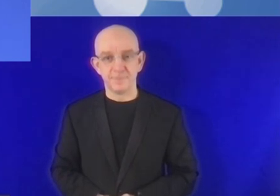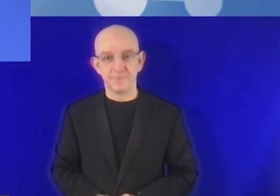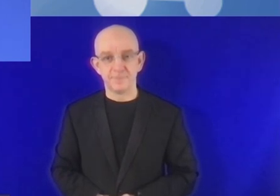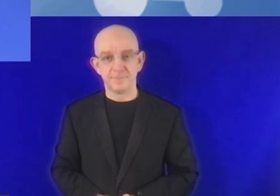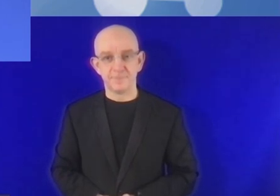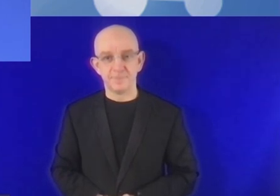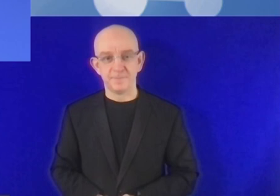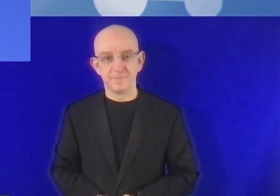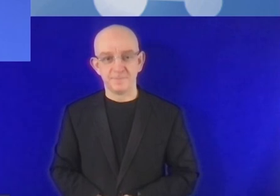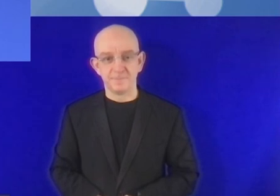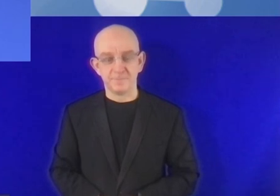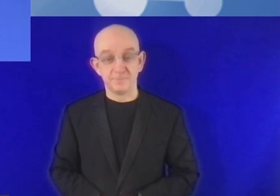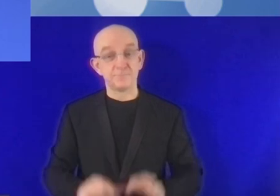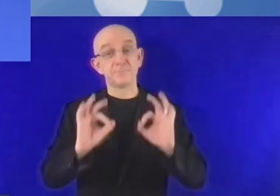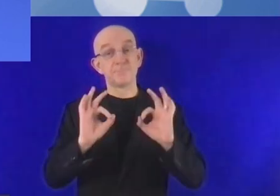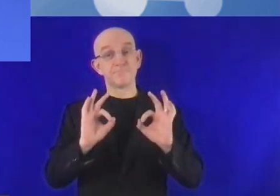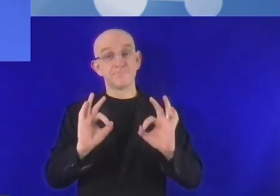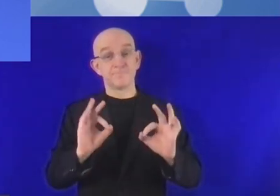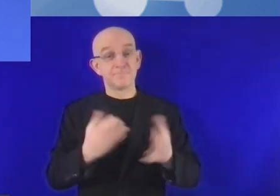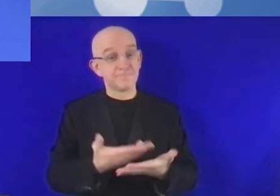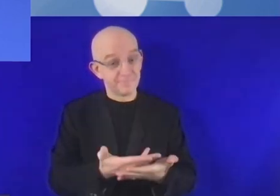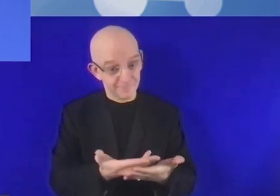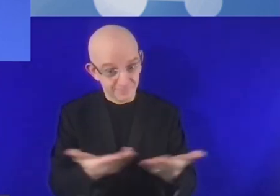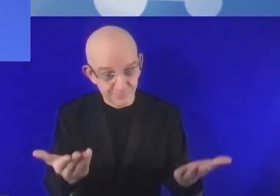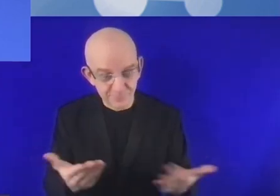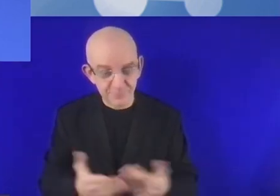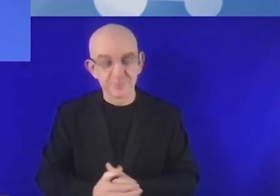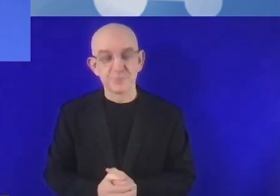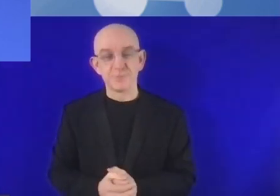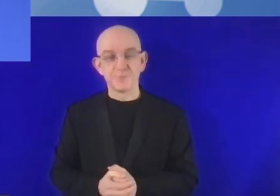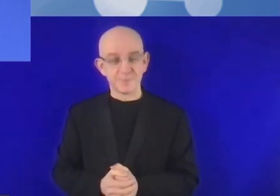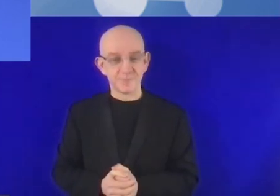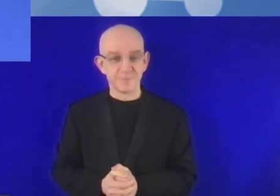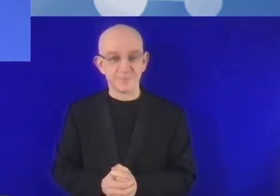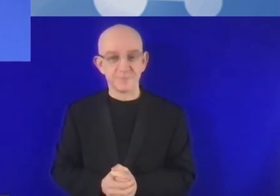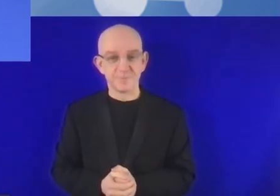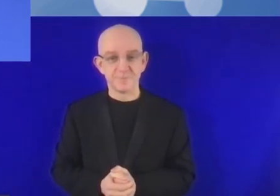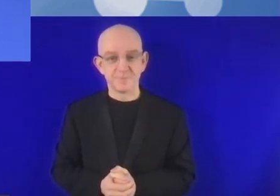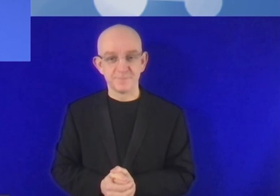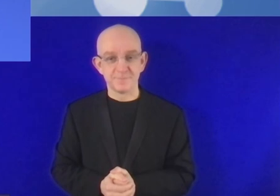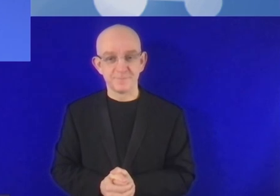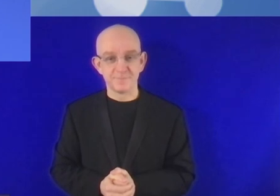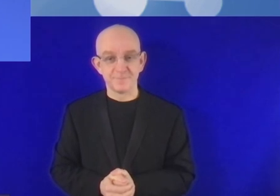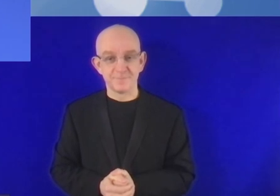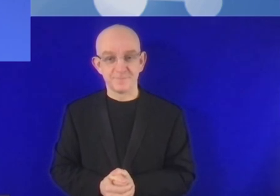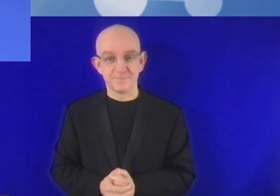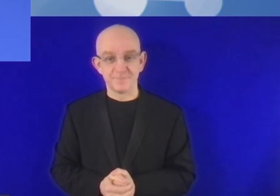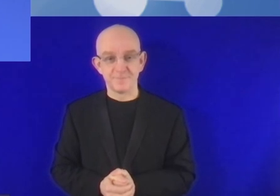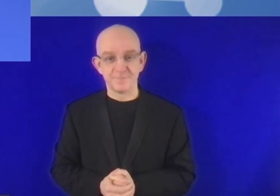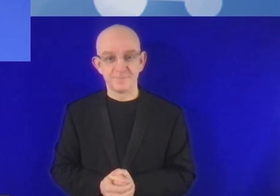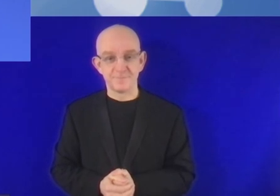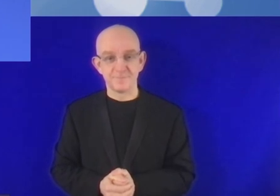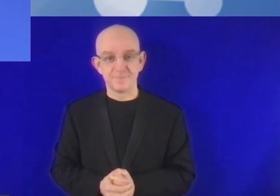spraw zarządzania globalnym internetem, wszyscy szanowni ministrowie,